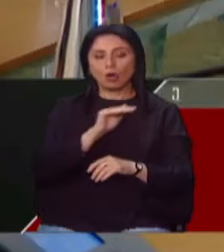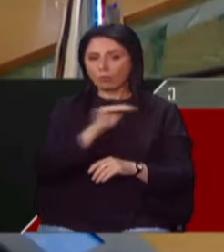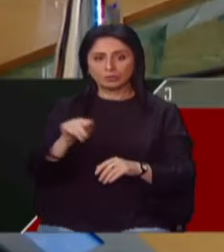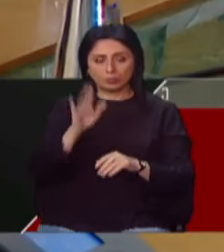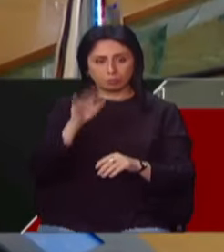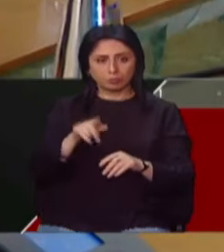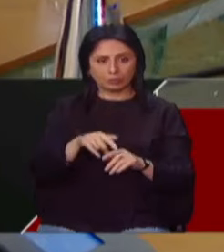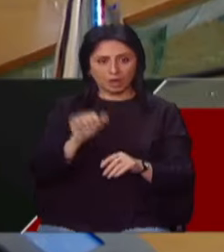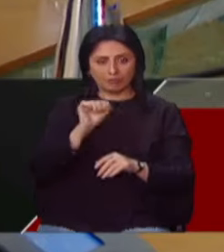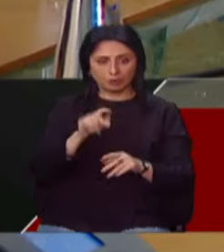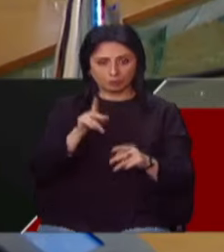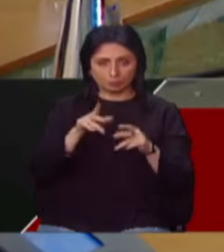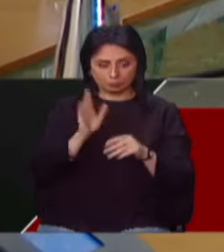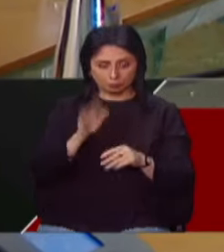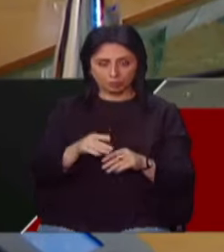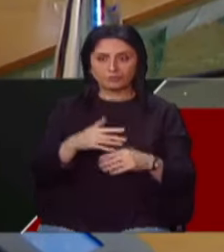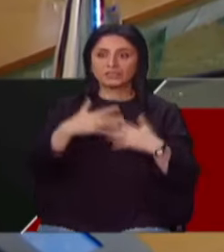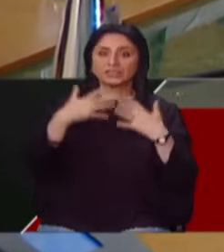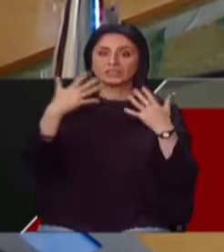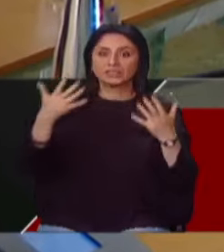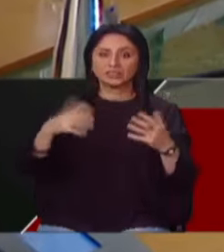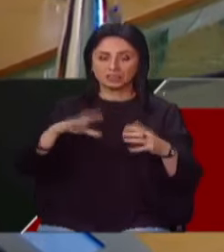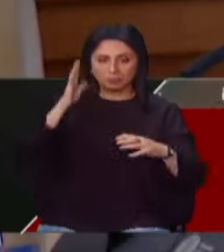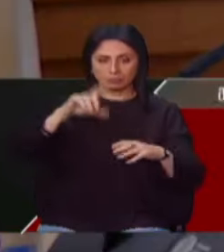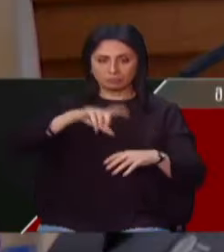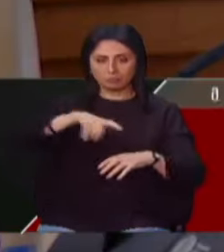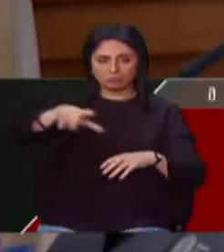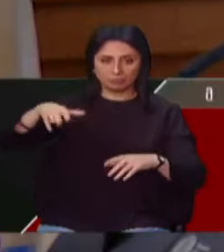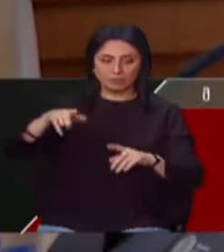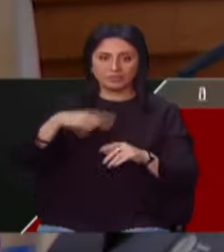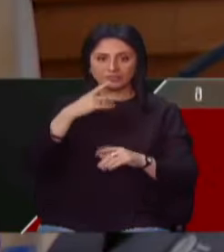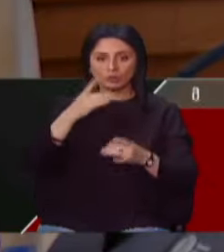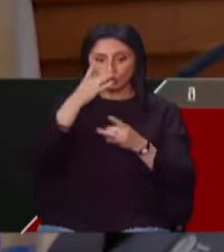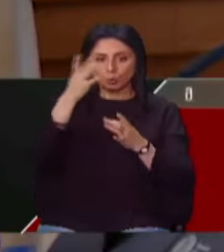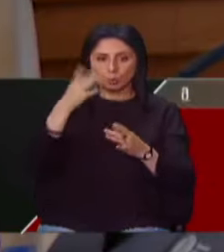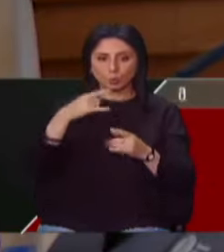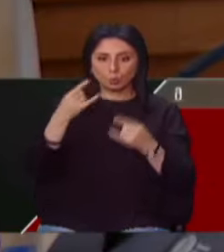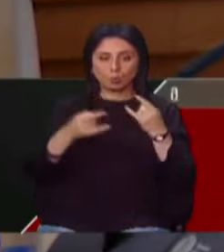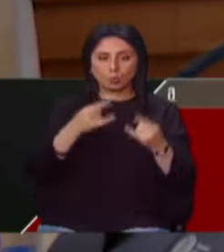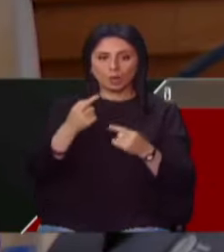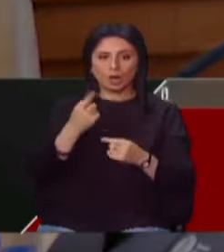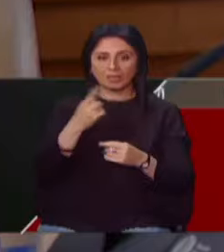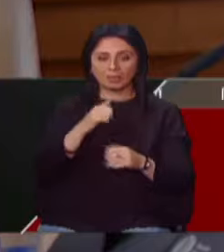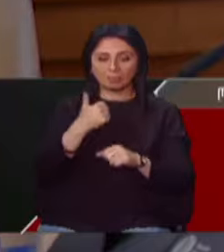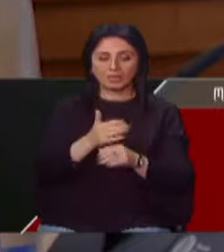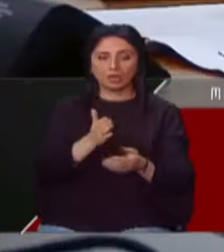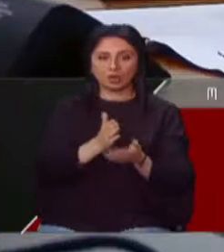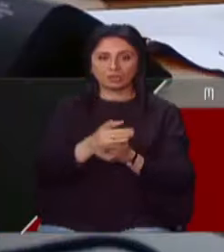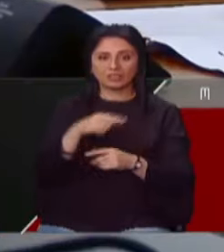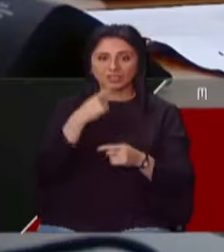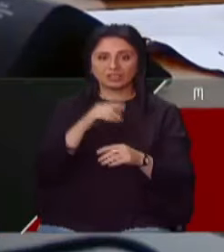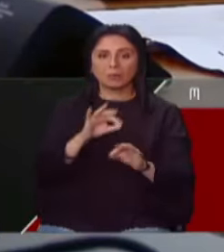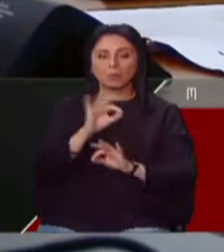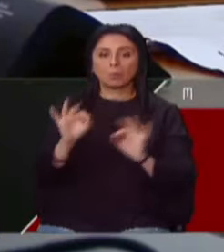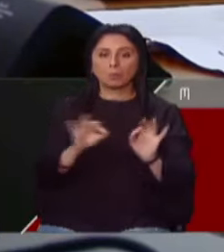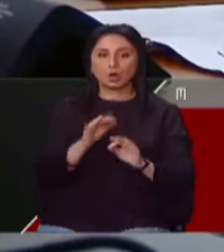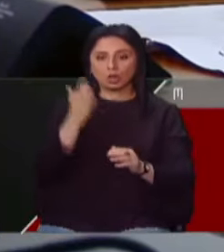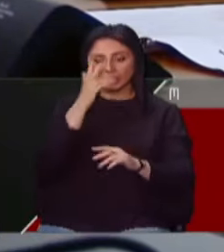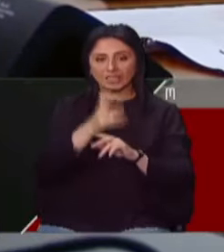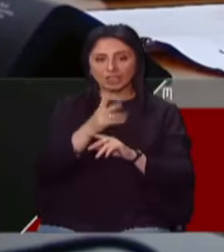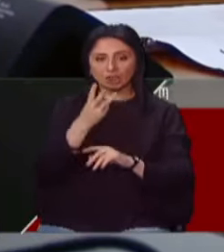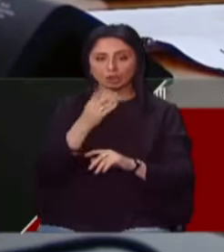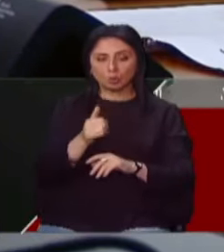ახალ შენობაში უპრეცედენტო მასშტაბის და სიდიდის პავილიონები იქნება. მისი თქმით, კულტურა არხის ერთ-ერთი მნიშვნელოვანი პრიორიტეტია და ისაუბრა იმ პროექტებზე, ფილმებსა